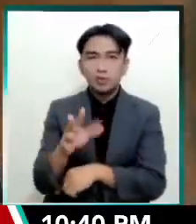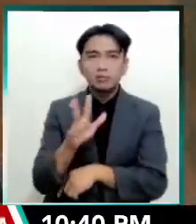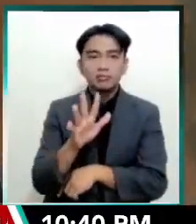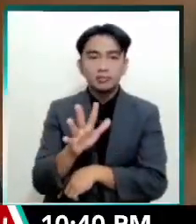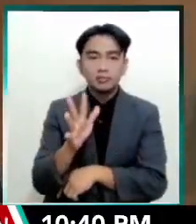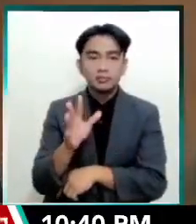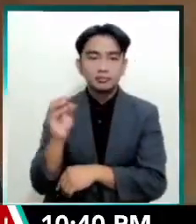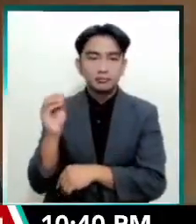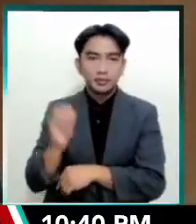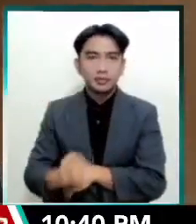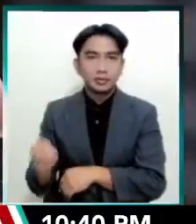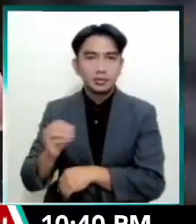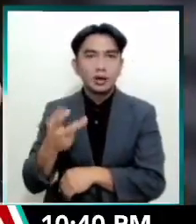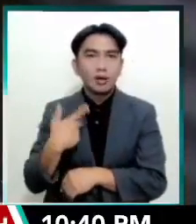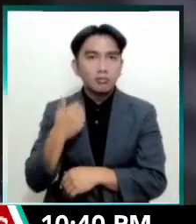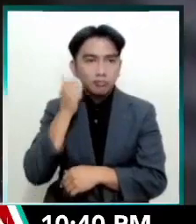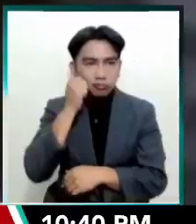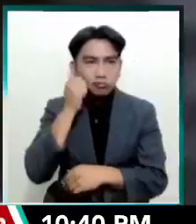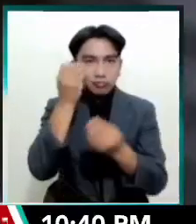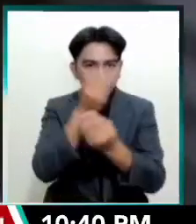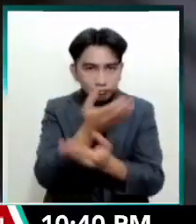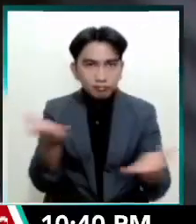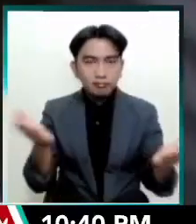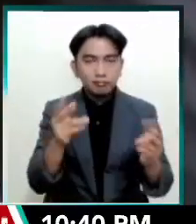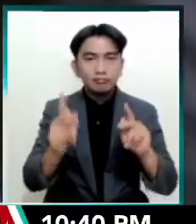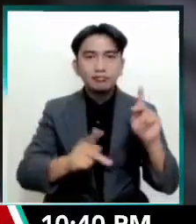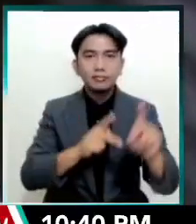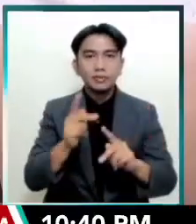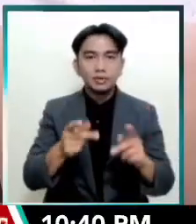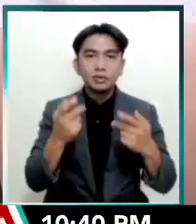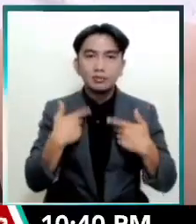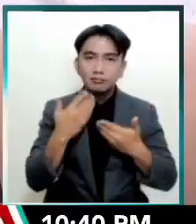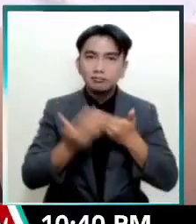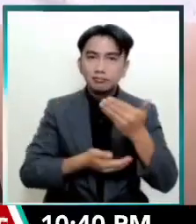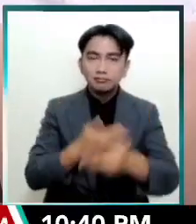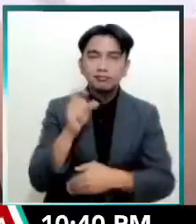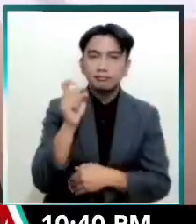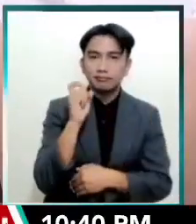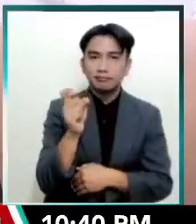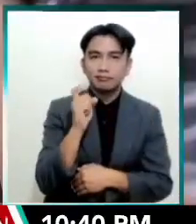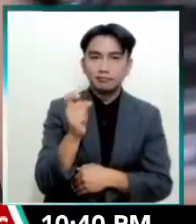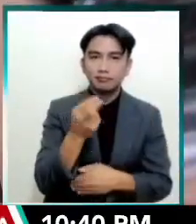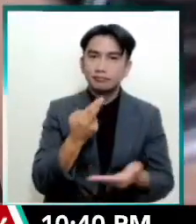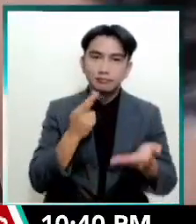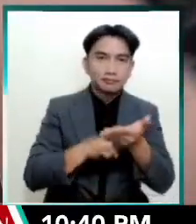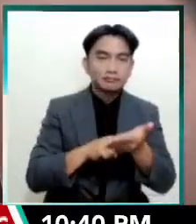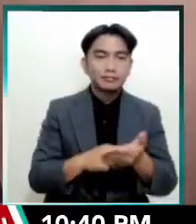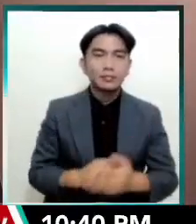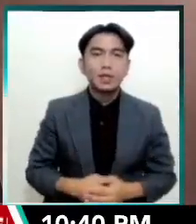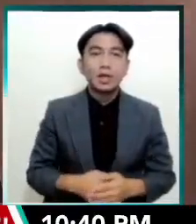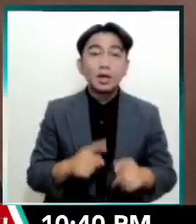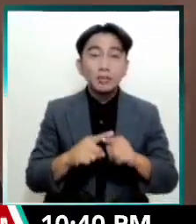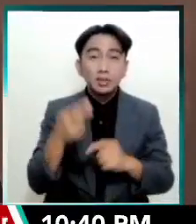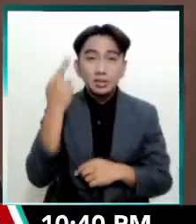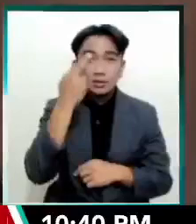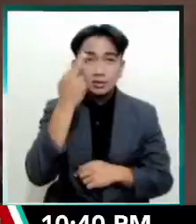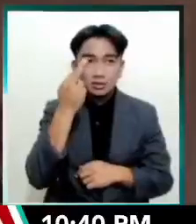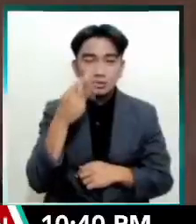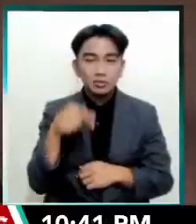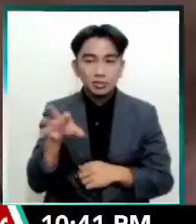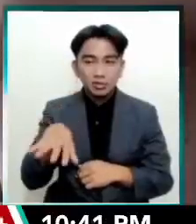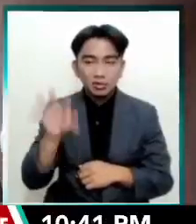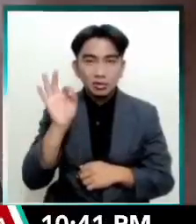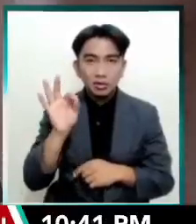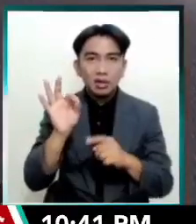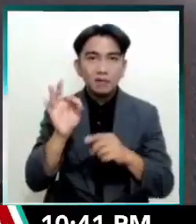sa pagpapaalala at paggawa ng paraan para mapadali ang registration. Pero isang nakitang problema ng Globe ay ang requirement